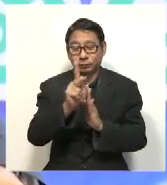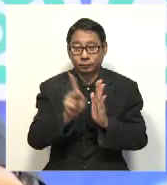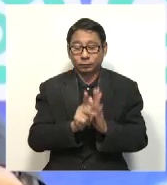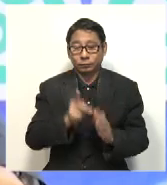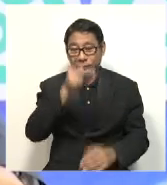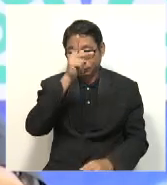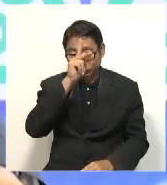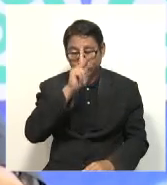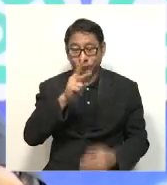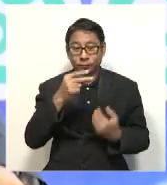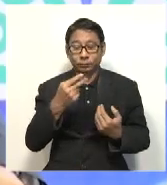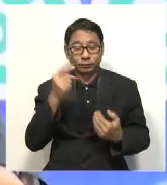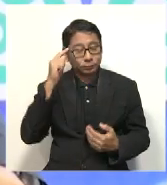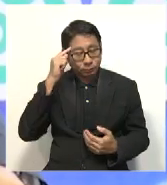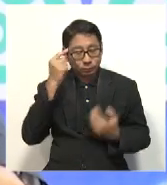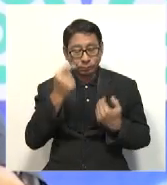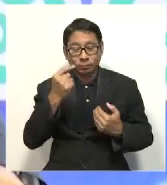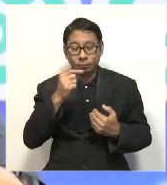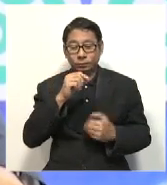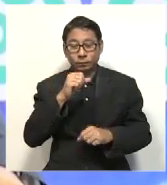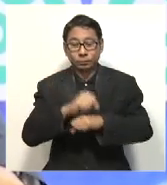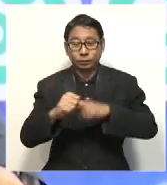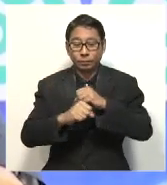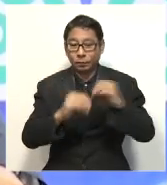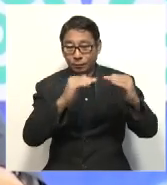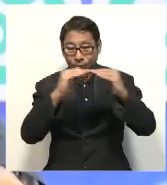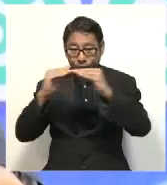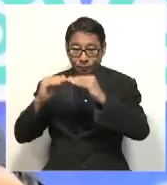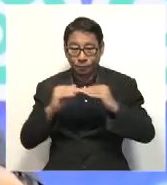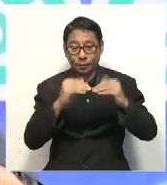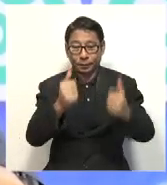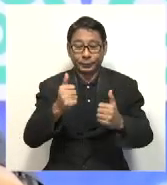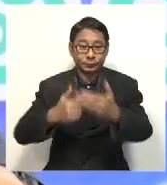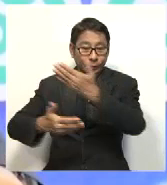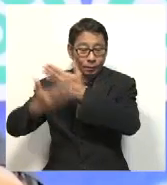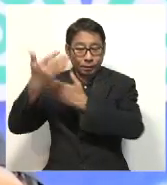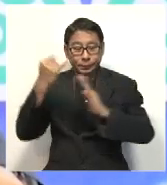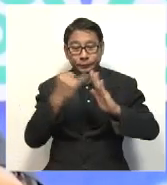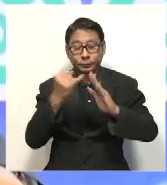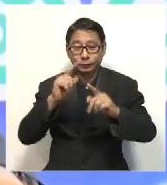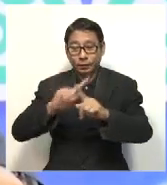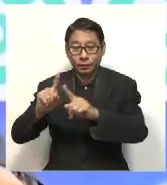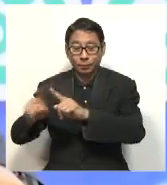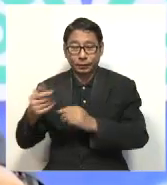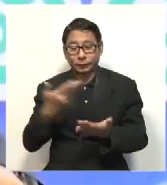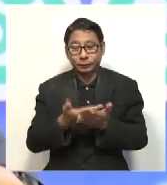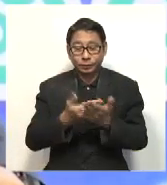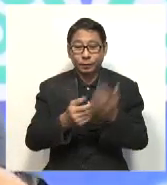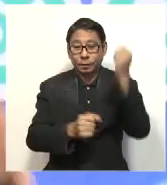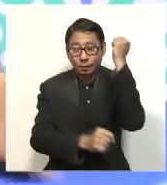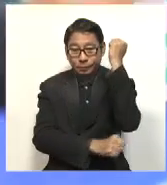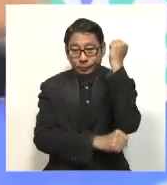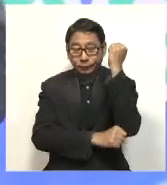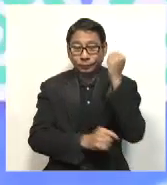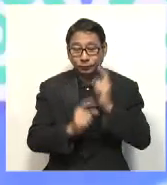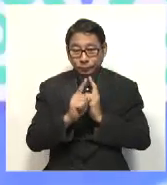ารพกฎหมายนายกรัฐมนตรีมั่นใจนะคะว่าจะสร้างความเท่าเทียมได้ที่ผ่านมาทุกจังหวัดมีรายได้น้อยจึงต้องน้อมนำหลักปรั